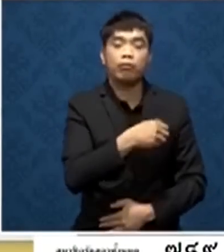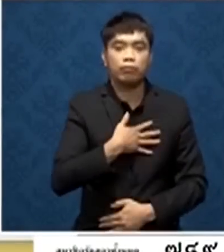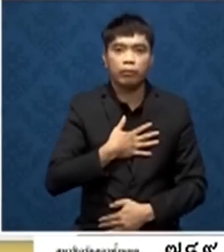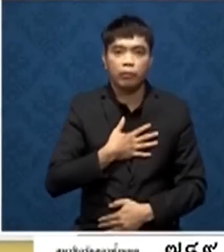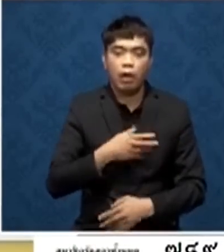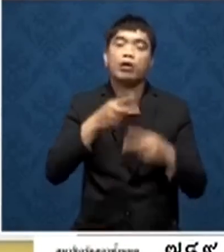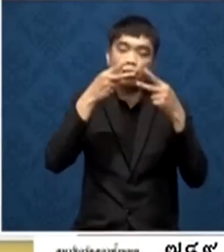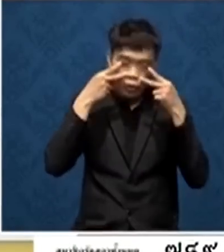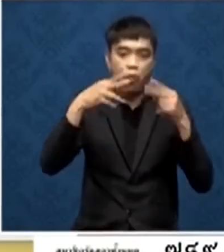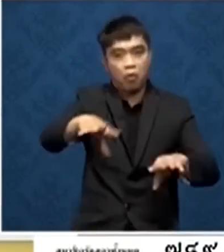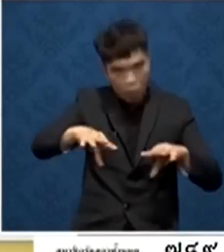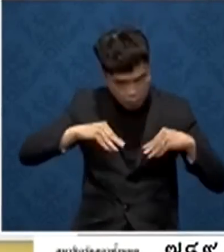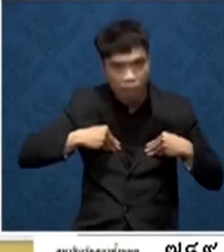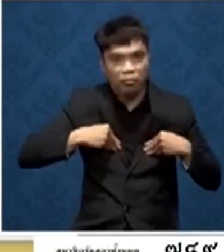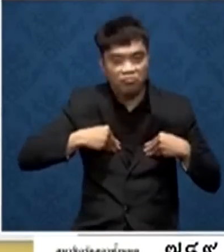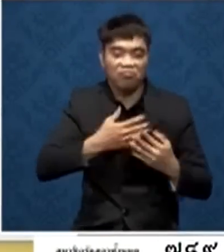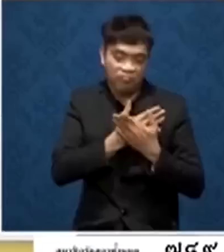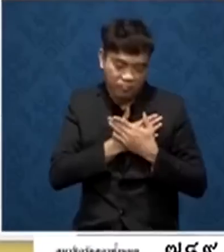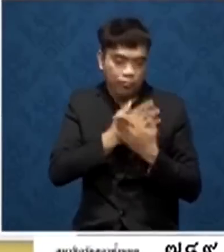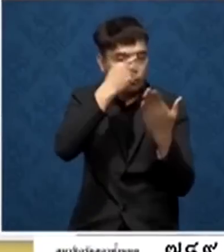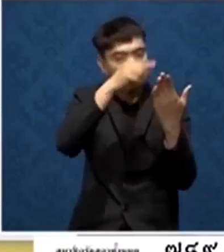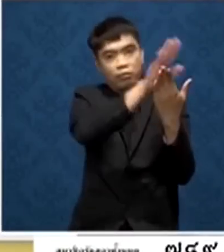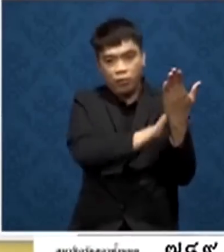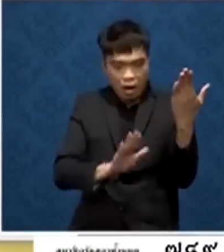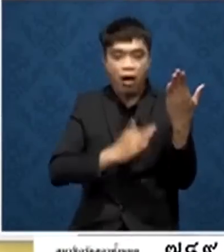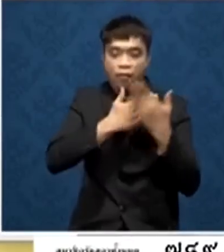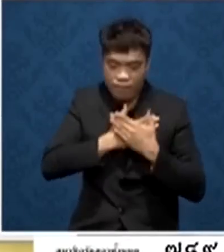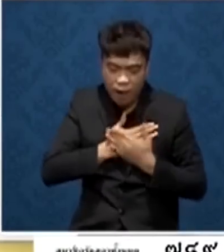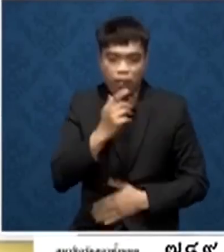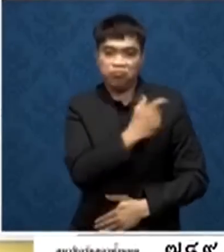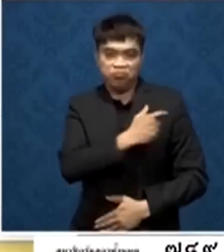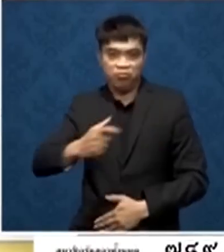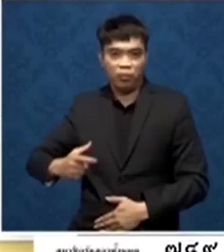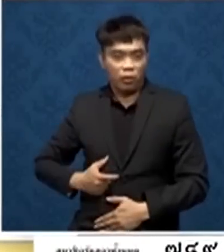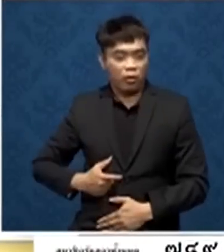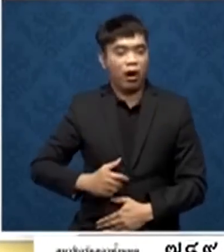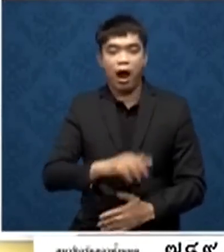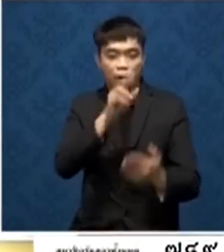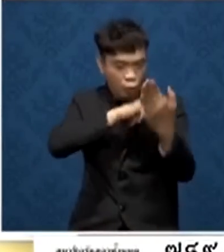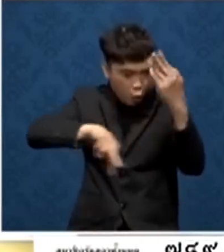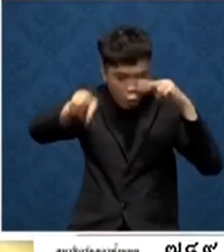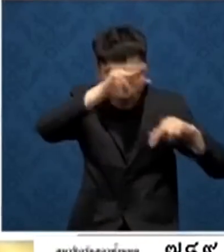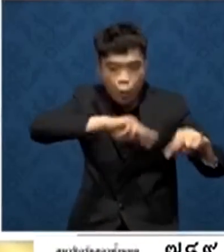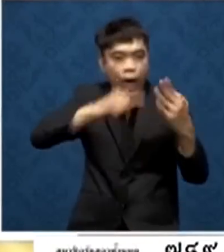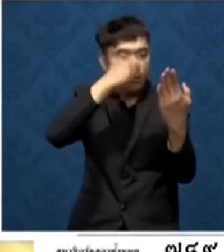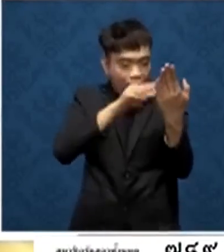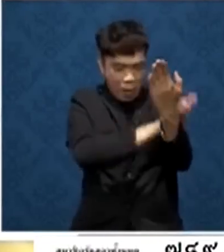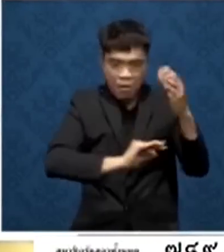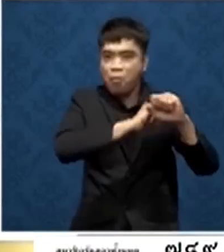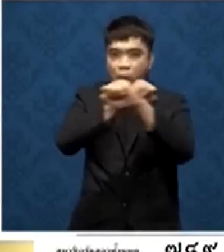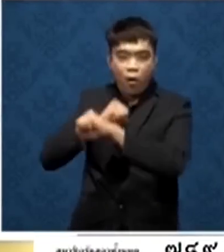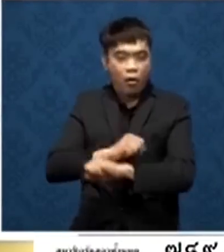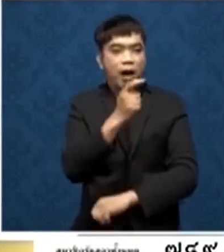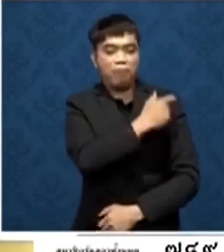เป็นโจรก็ยอมครับเป็นโจรที่รักชาติเป็นโจรที่รักสถาบันเป็นโจรที่ปกป้องบ้านเมืองนี้แล้วปกป้องสถาบัน